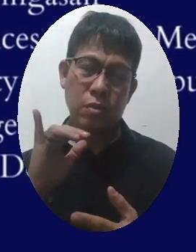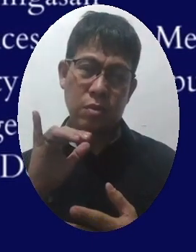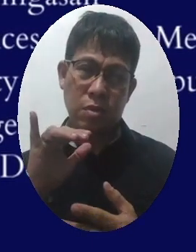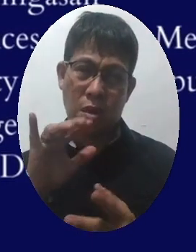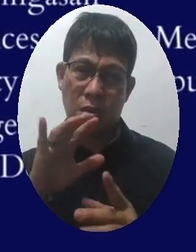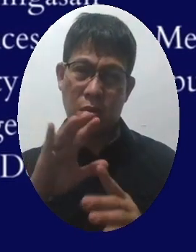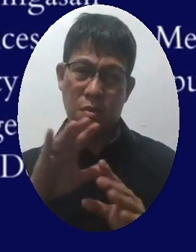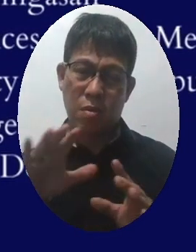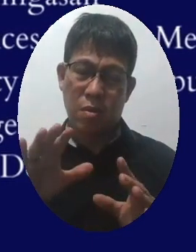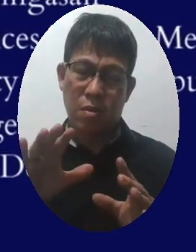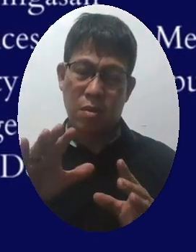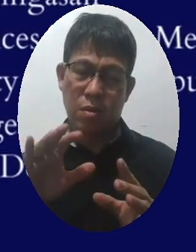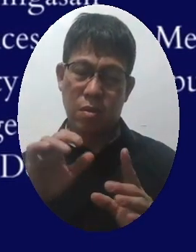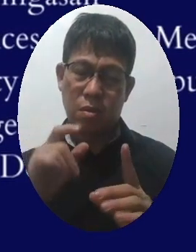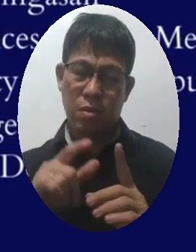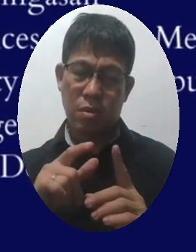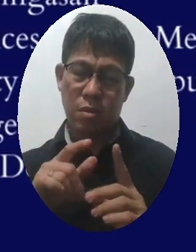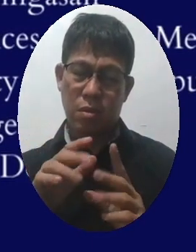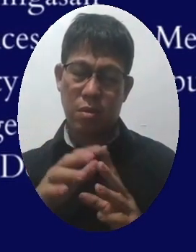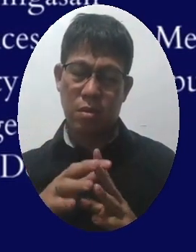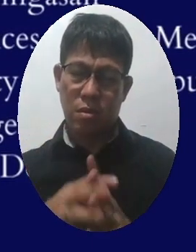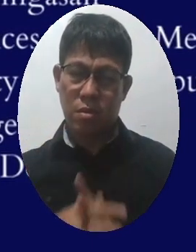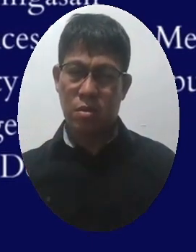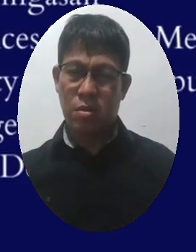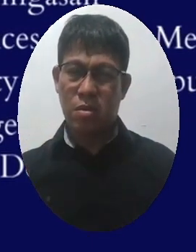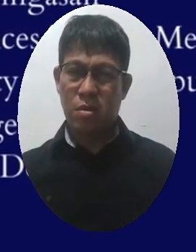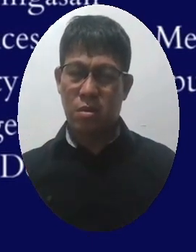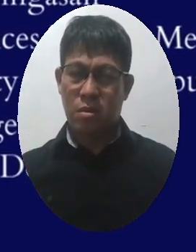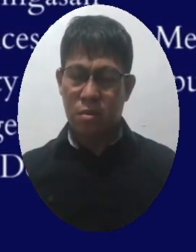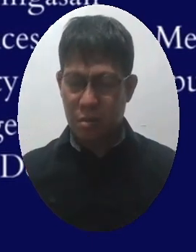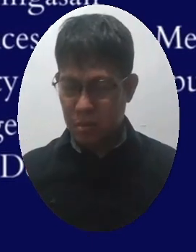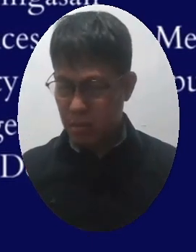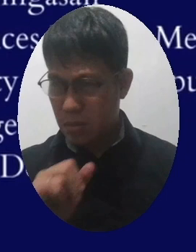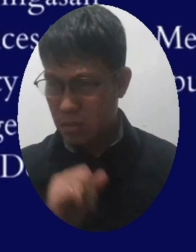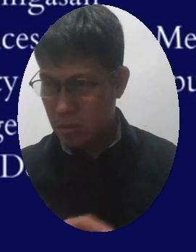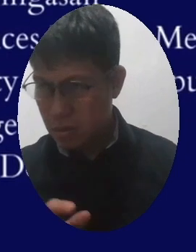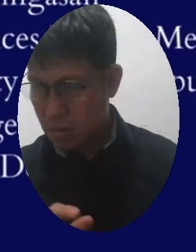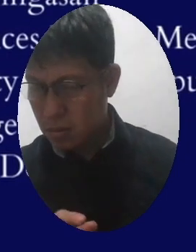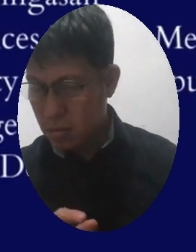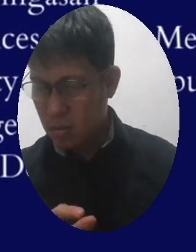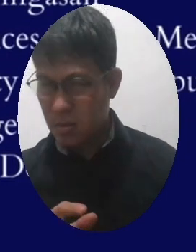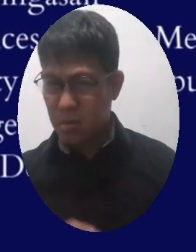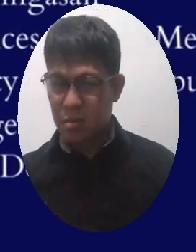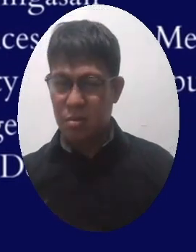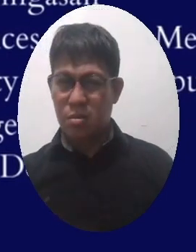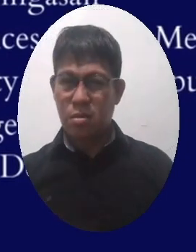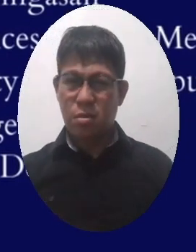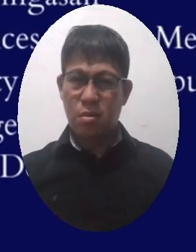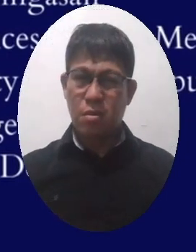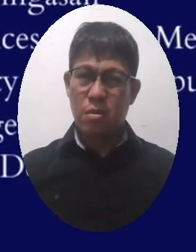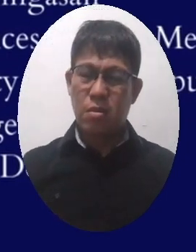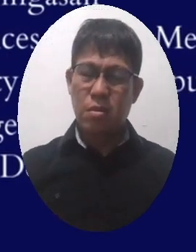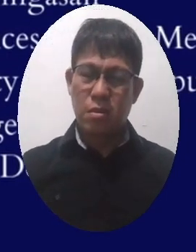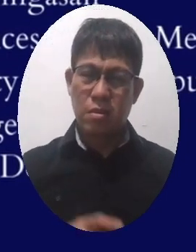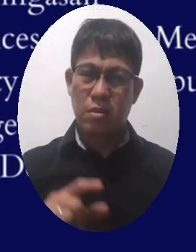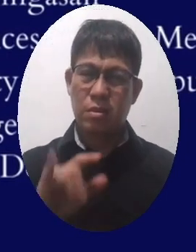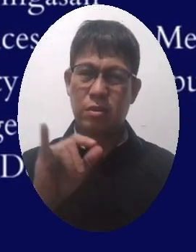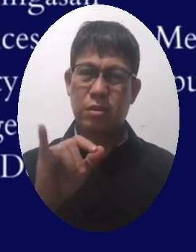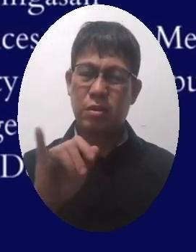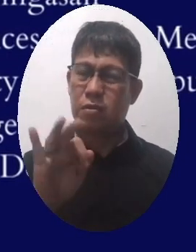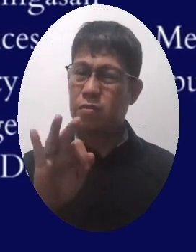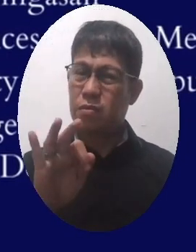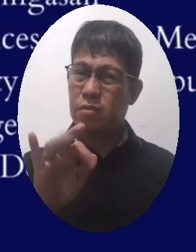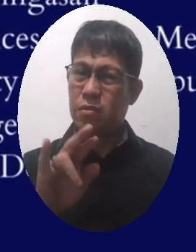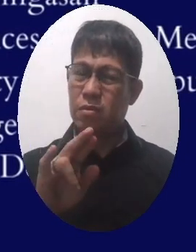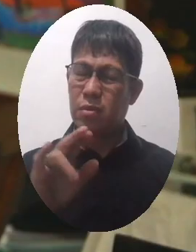Department of Social Sciences faculty members, Cavite State University, Main Campus, Lucy Nishizawa, at DF